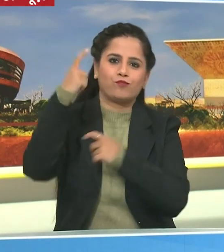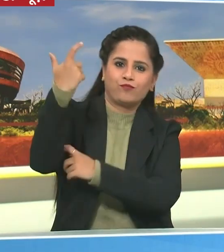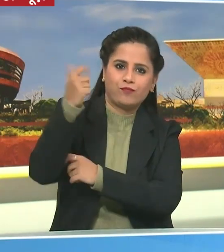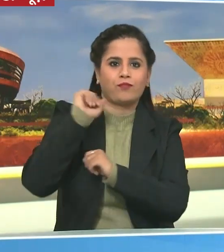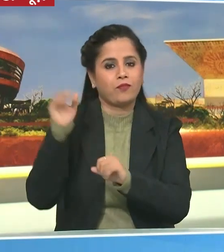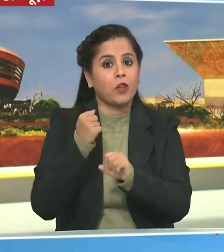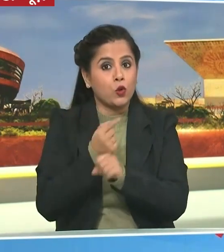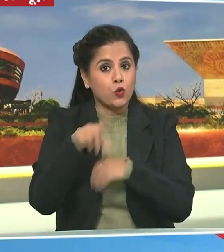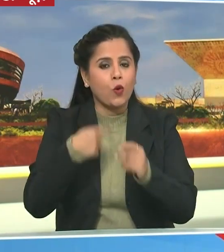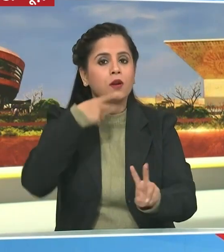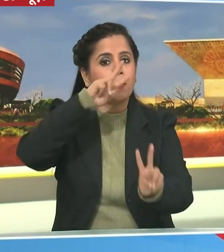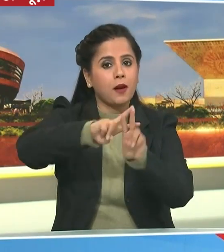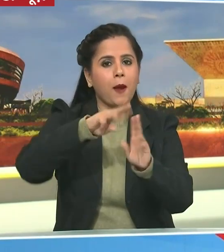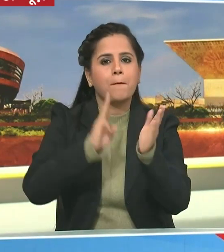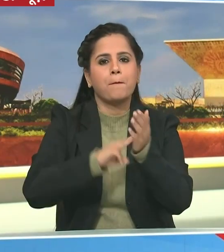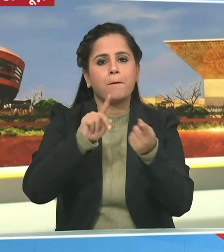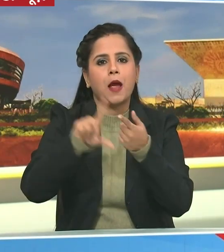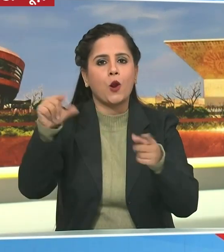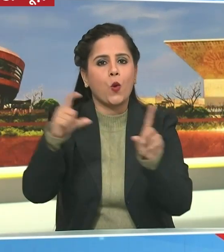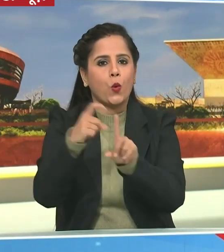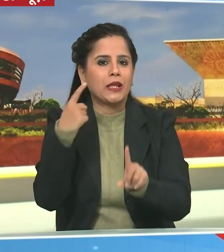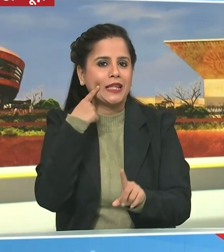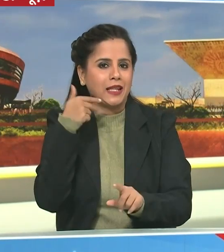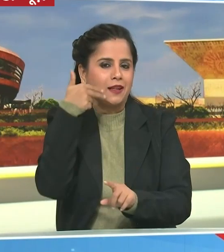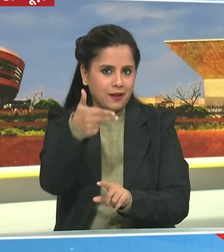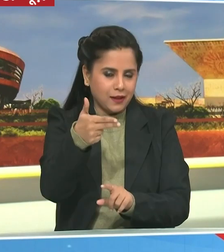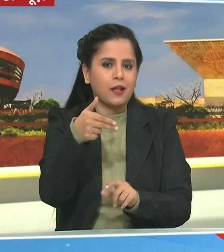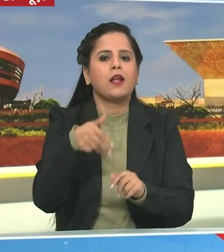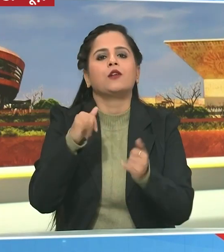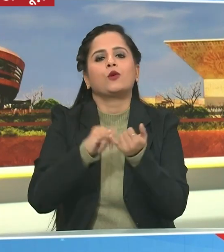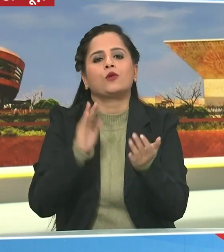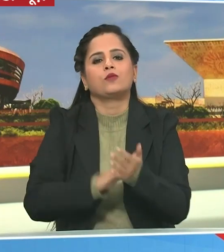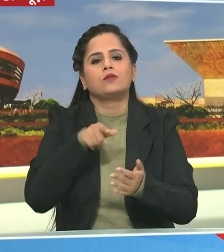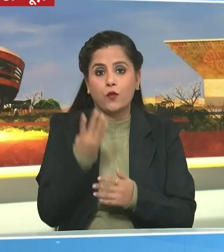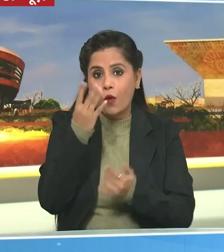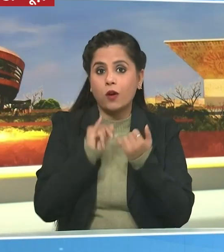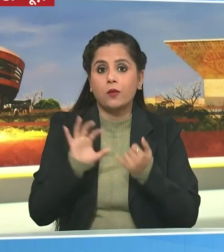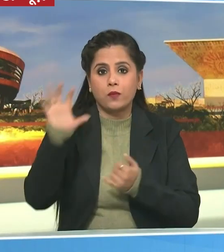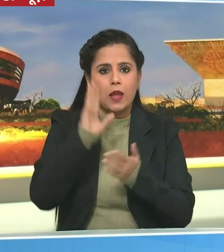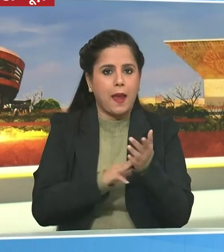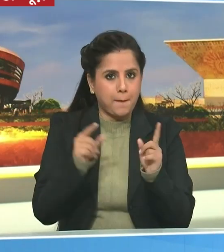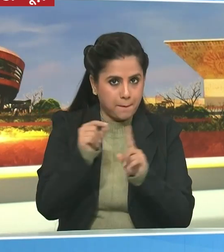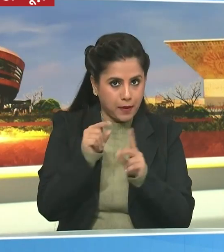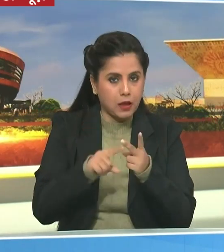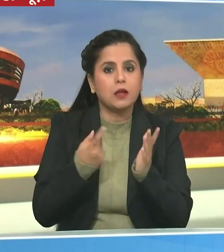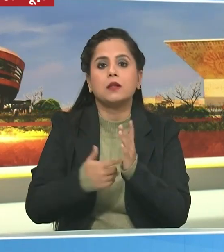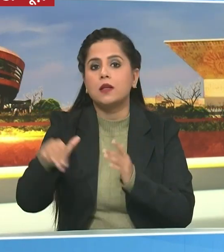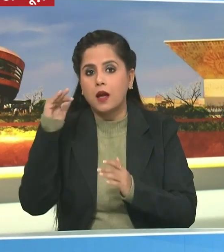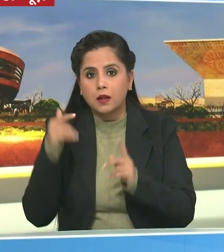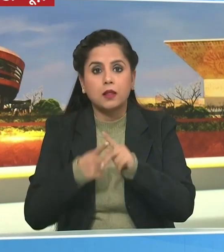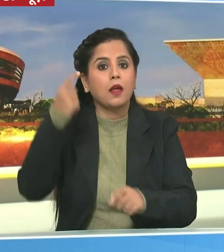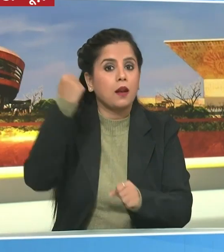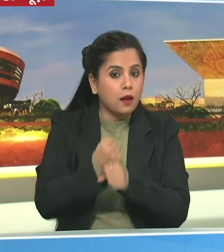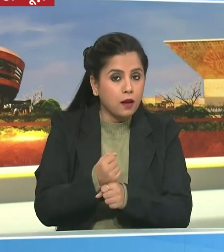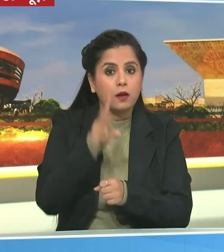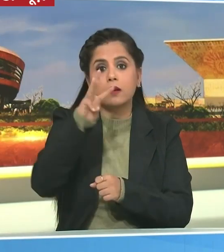मेलोनी ने हैशटैग मेलोडी के साथ सोशल मीडिया पर सेल्फी शेयर की है। मध्य प्रदेश, राजस्थान,